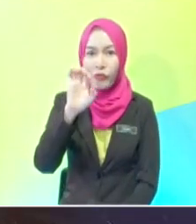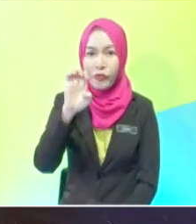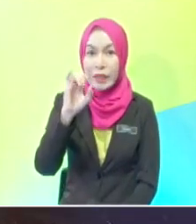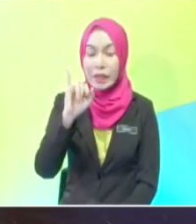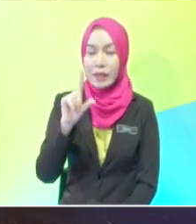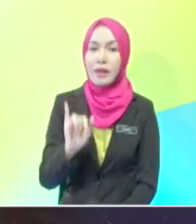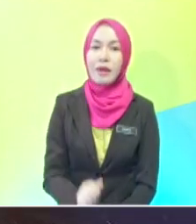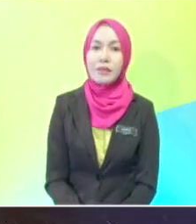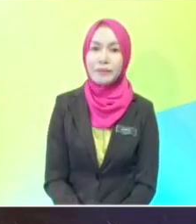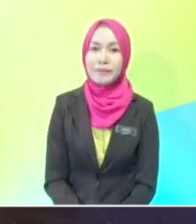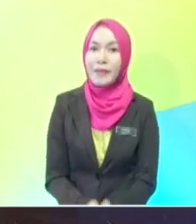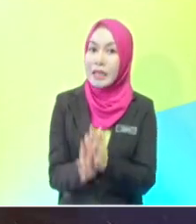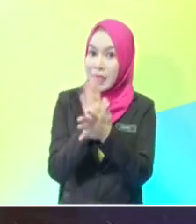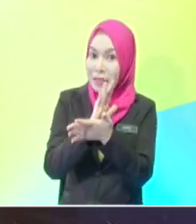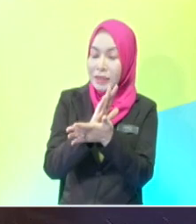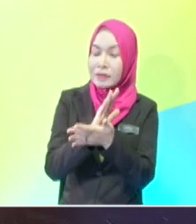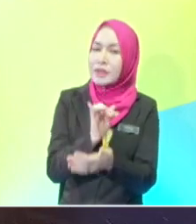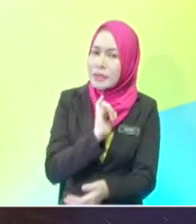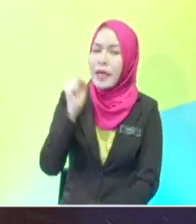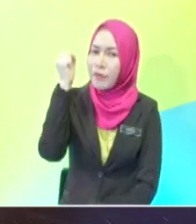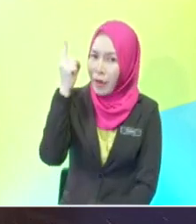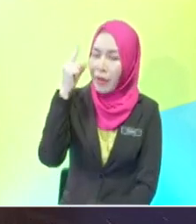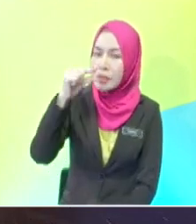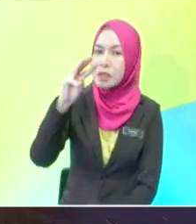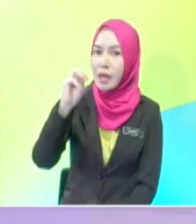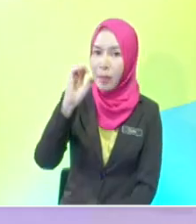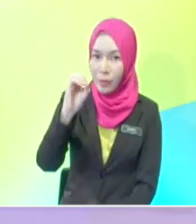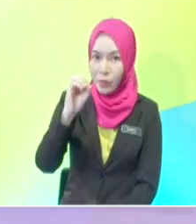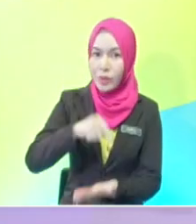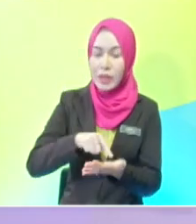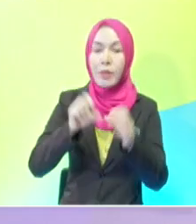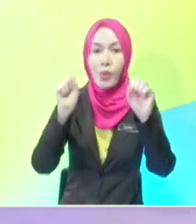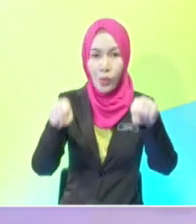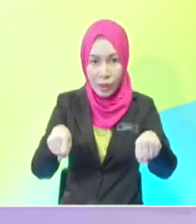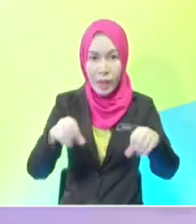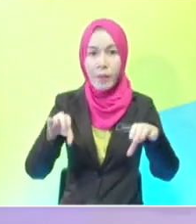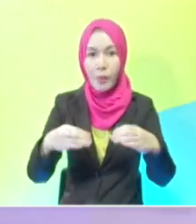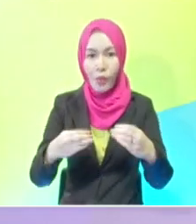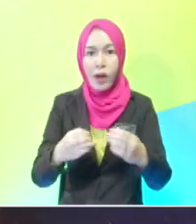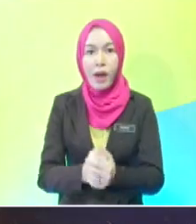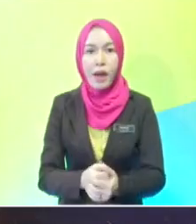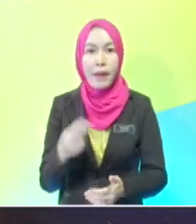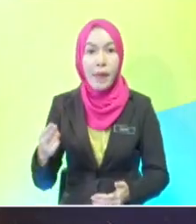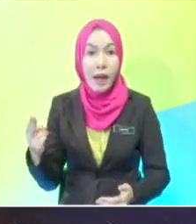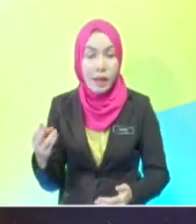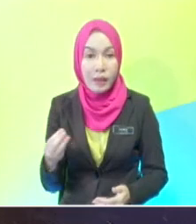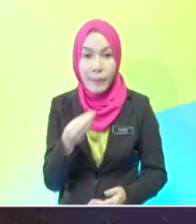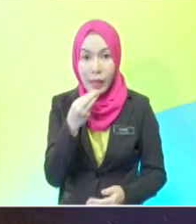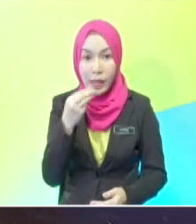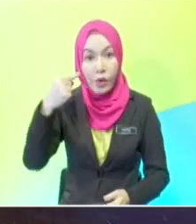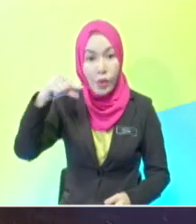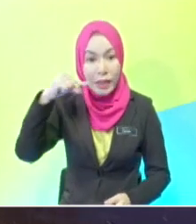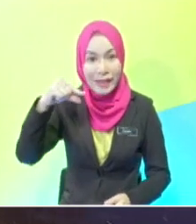jmo ini boleh menghasilkan organisme yang berkualiti mengikut keperluan betul dia boleh membantu kehidupan